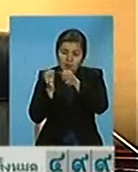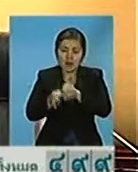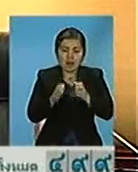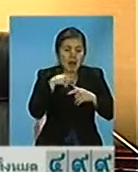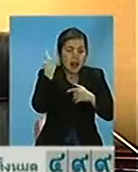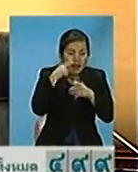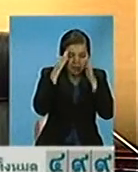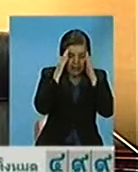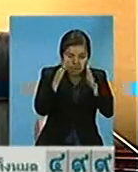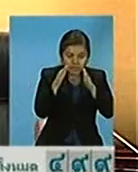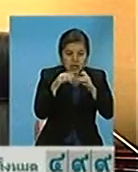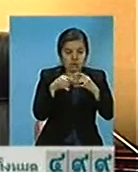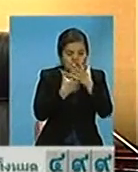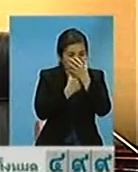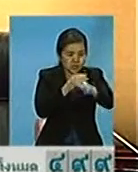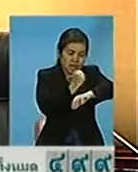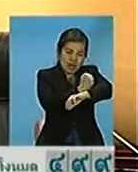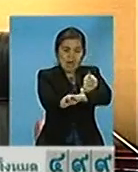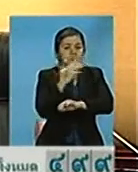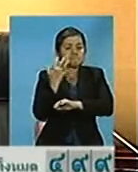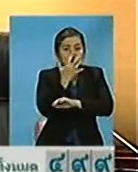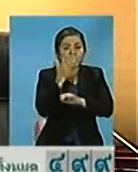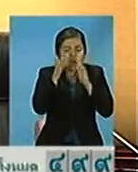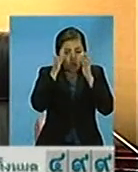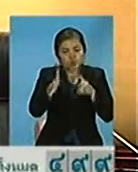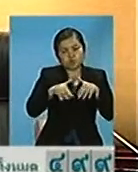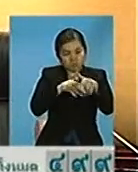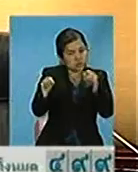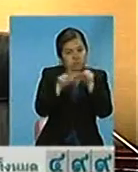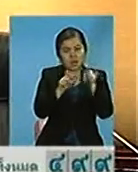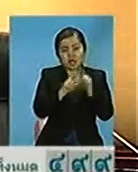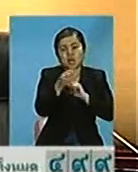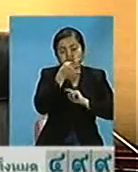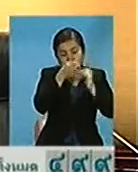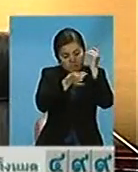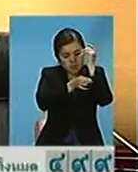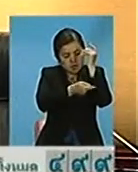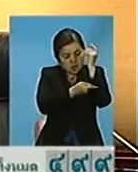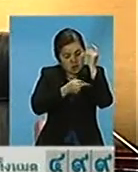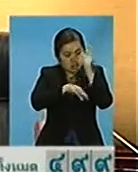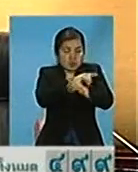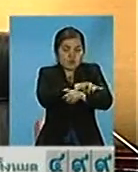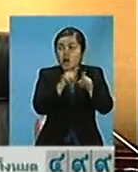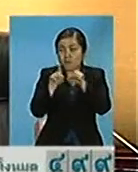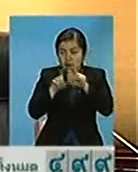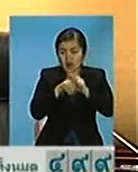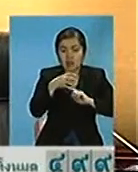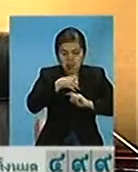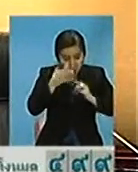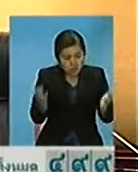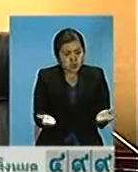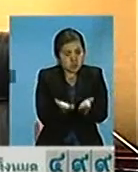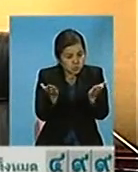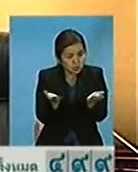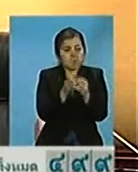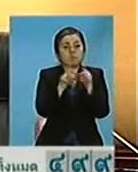จะไปทิ้งแรงงานจากทุนยางครับพี่น้องผมจำนวนมากก็เป็นผู้ไปกรีดยางนะแน่นอนแล้วเราอยากจะส่งเคริมส่งเขาแต่ว่าก